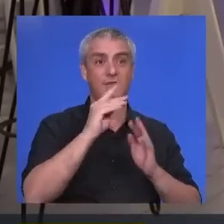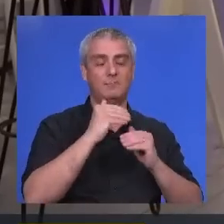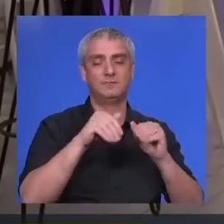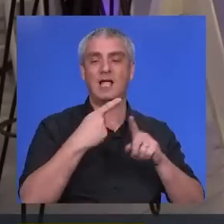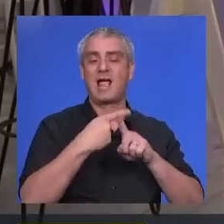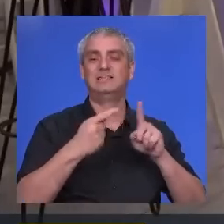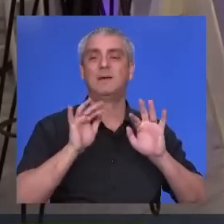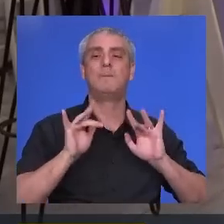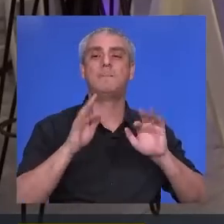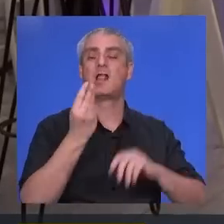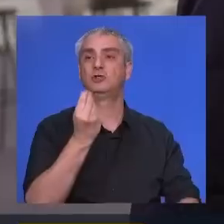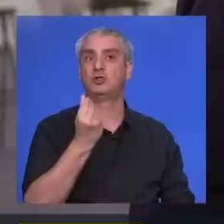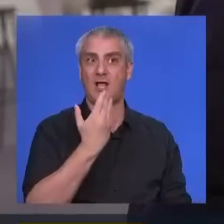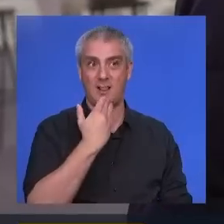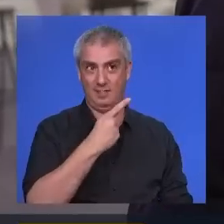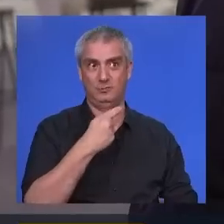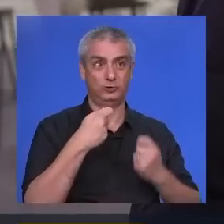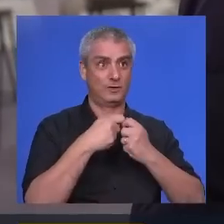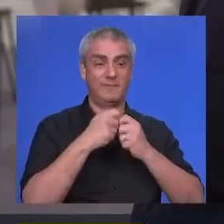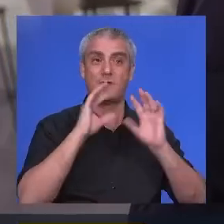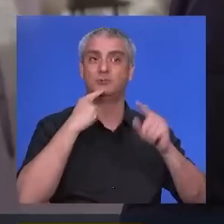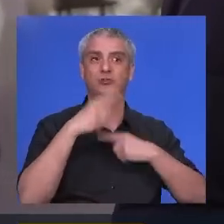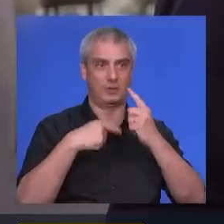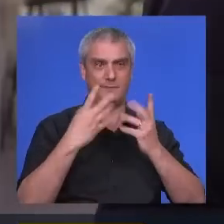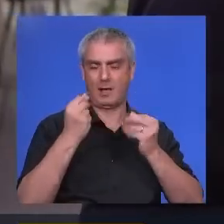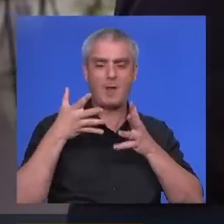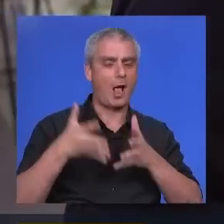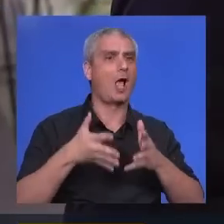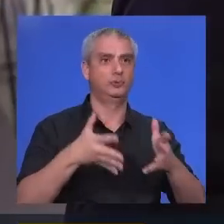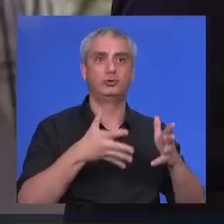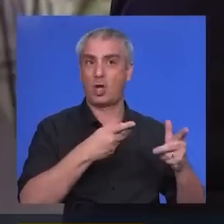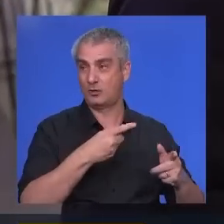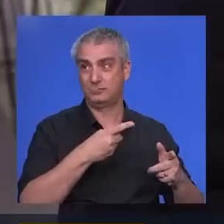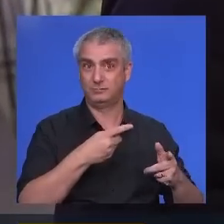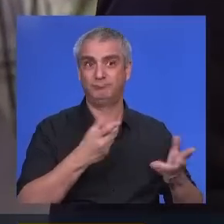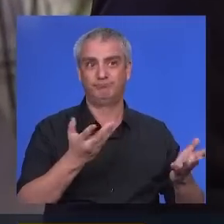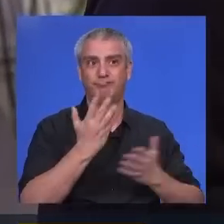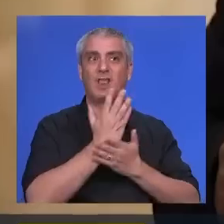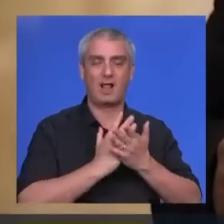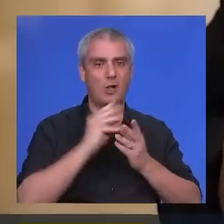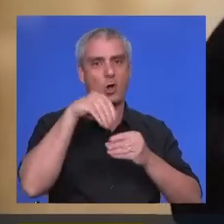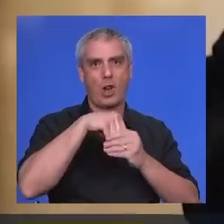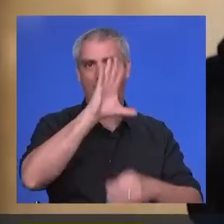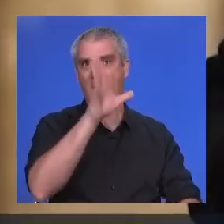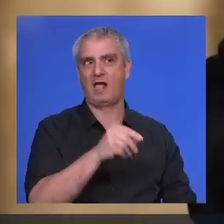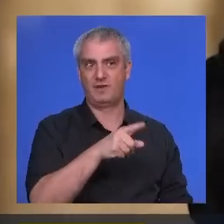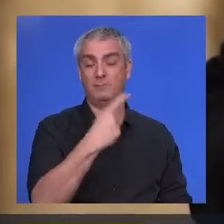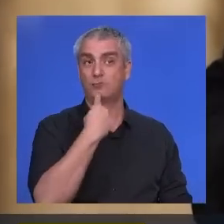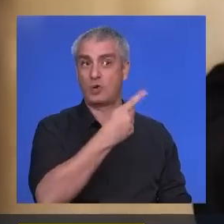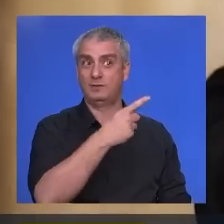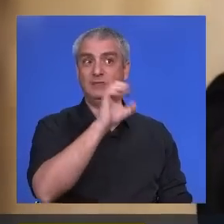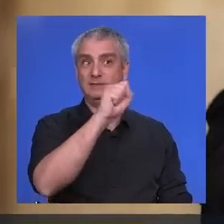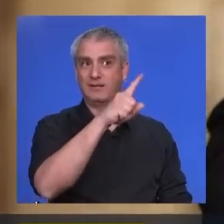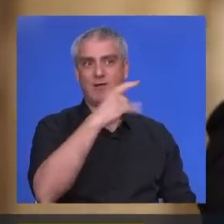שקל, שותפיו במשך עשרות שנים למספר לא קטן של השקעות, חלקן גם באפריקה. הם טוענים שסטיבה התאה אותם